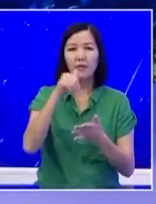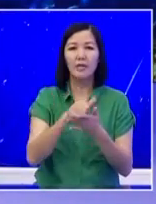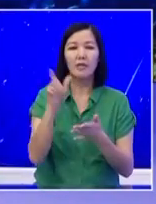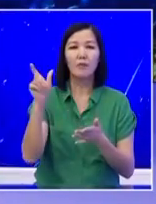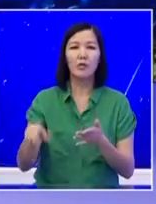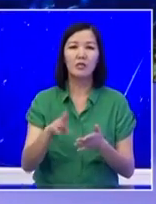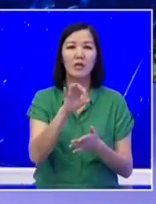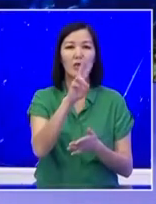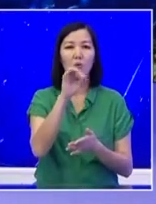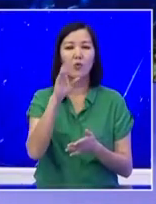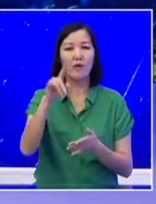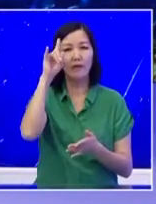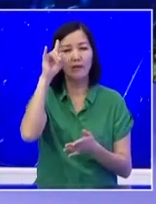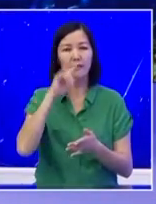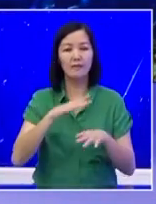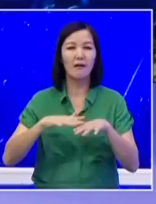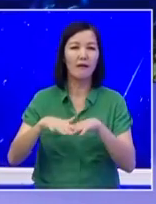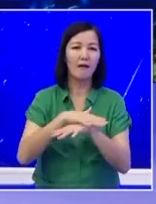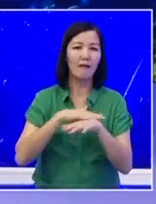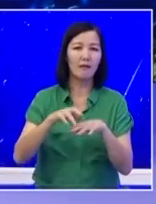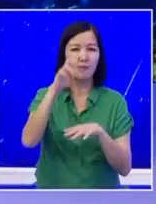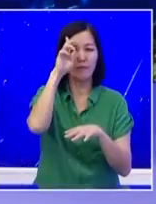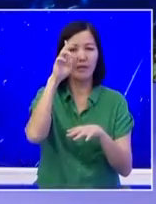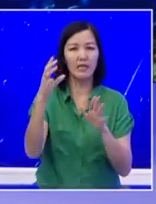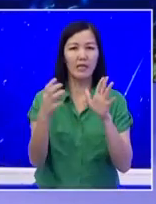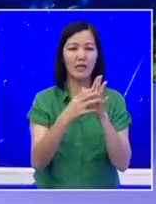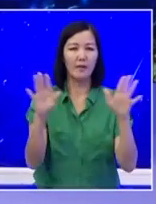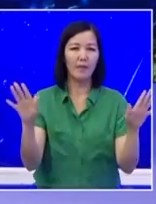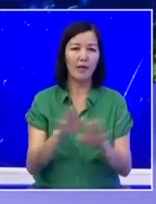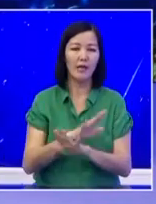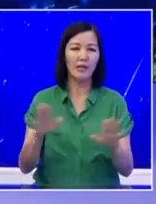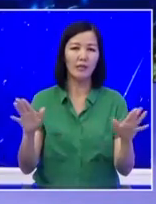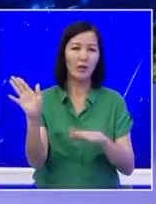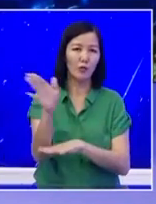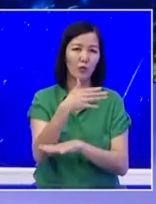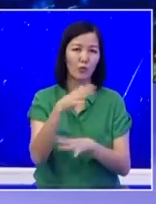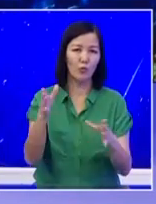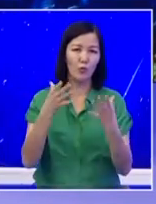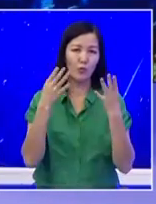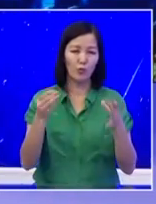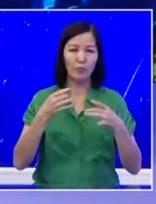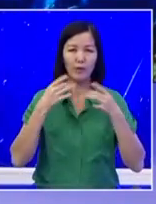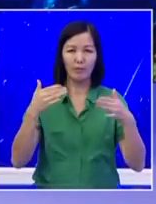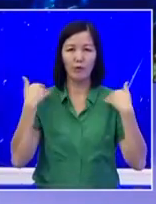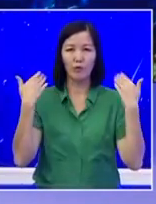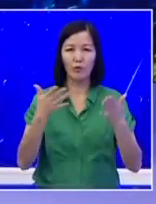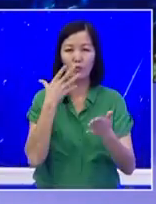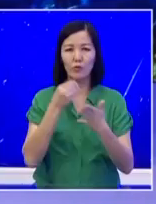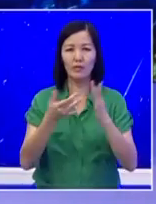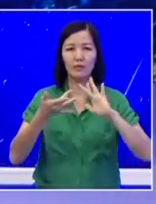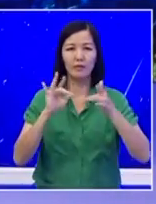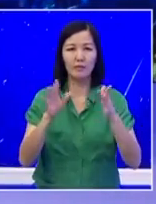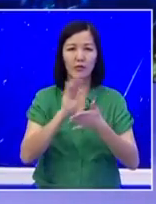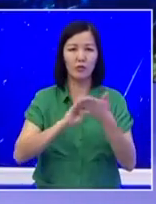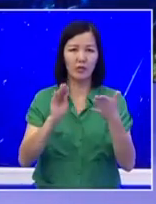Мемлекет басшысы қазақстандықтарды мемлекеттік рәміздер күнімен құттықтады. Қасым Жомарт Тоқаев жылы лебізін өзінің твиттердегі парақшасында